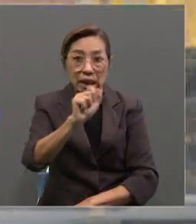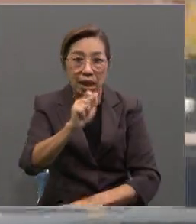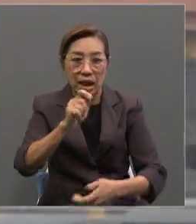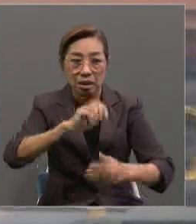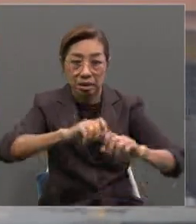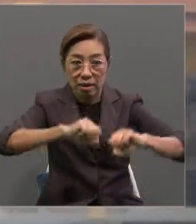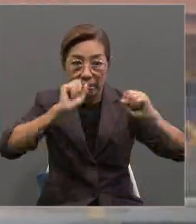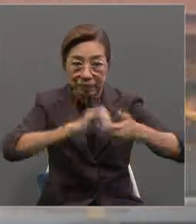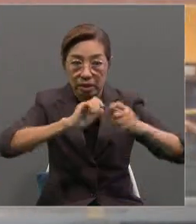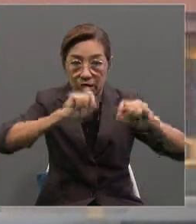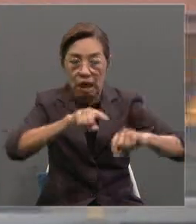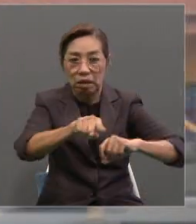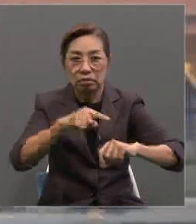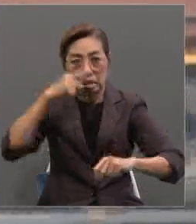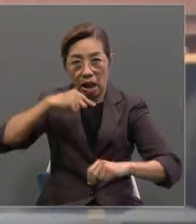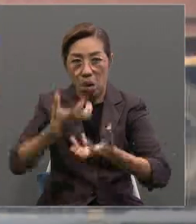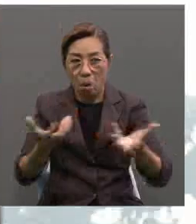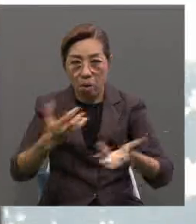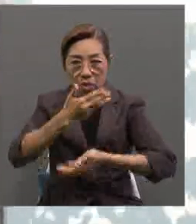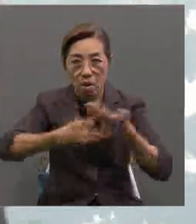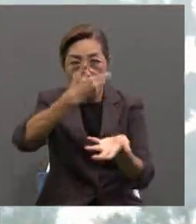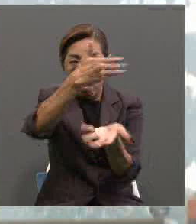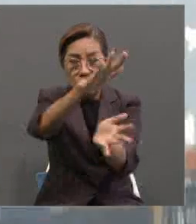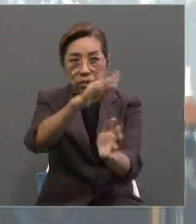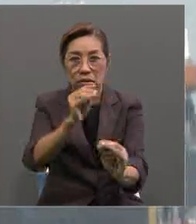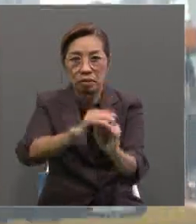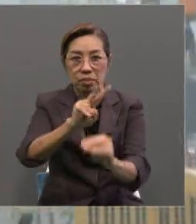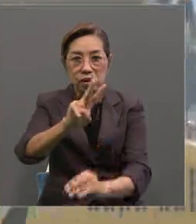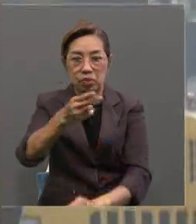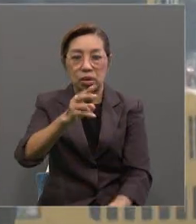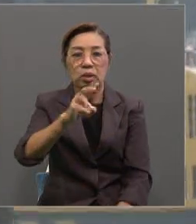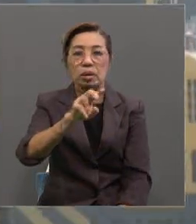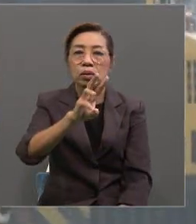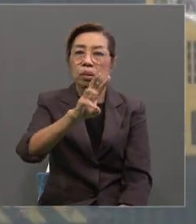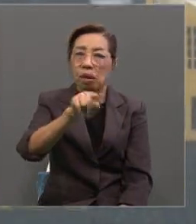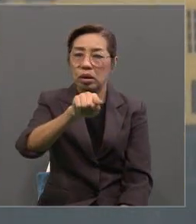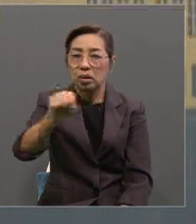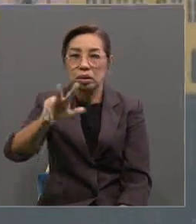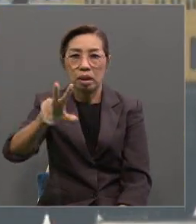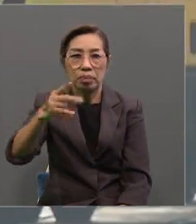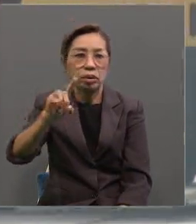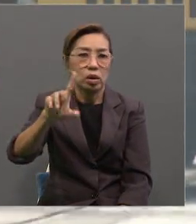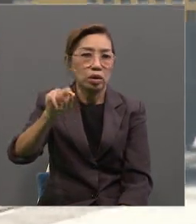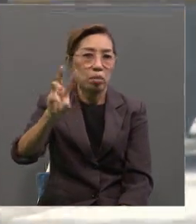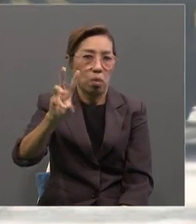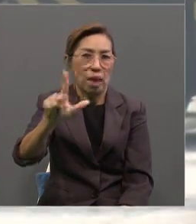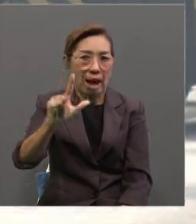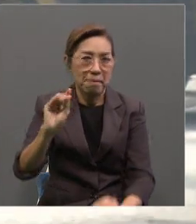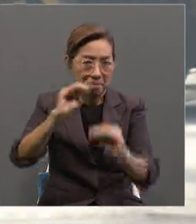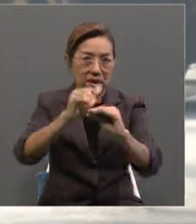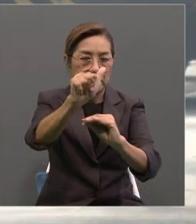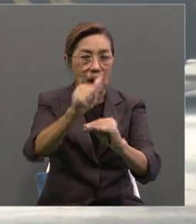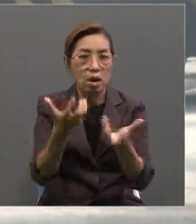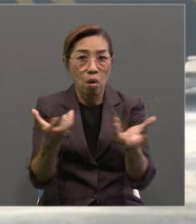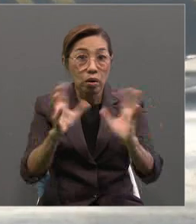การส่งออกของไทยไปสหรัฐอาหรับเอมิเรตส์เติบโตขึ้น21,609-30,126ล้านบาทมี